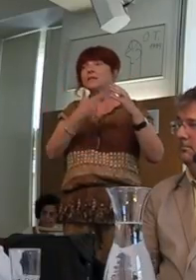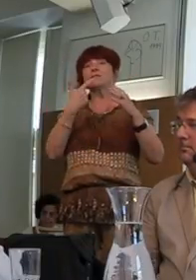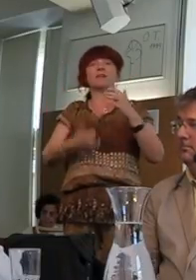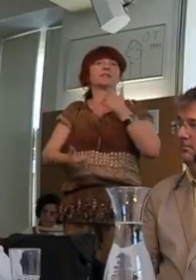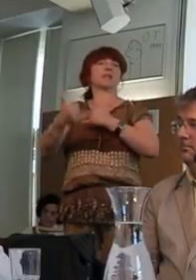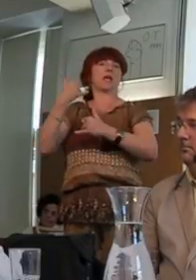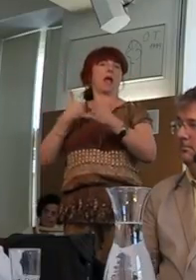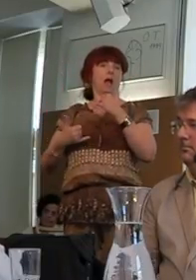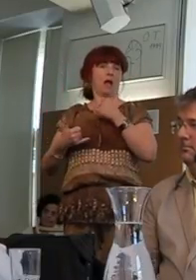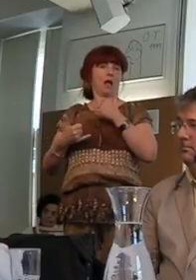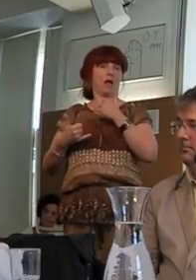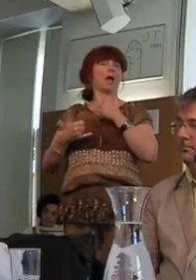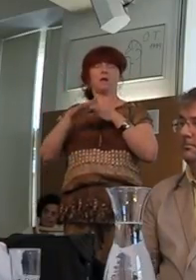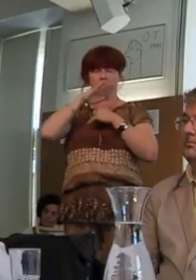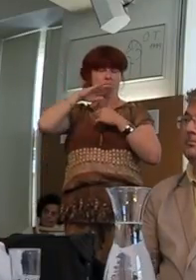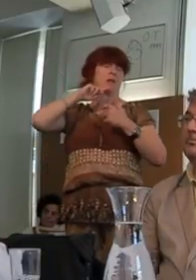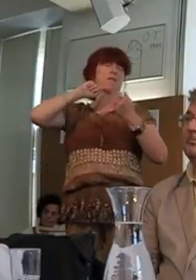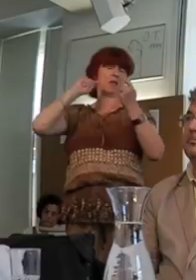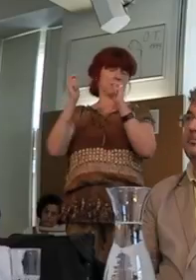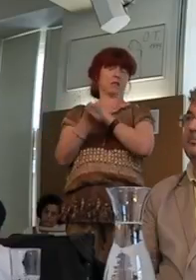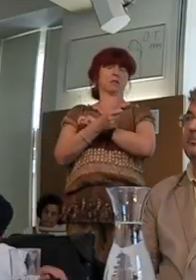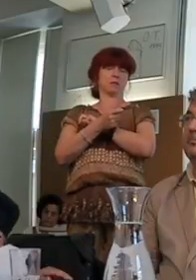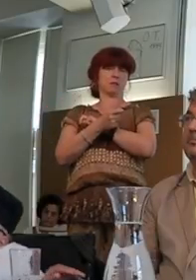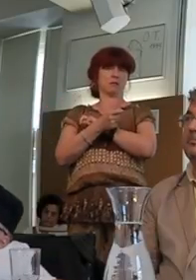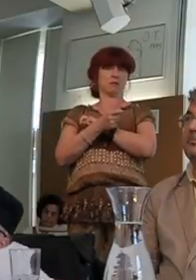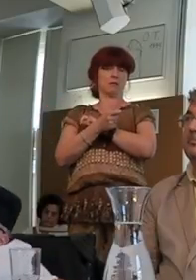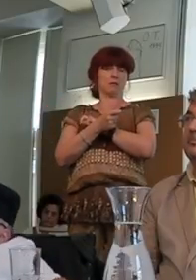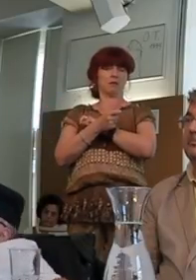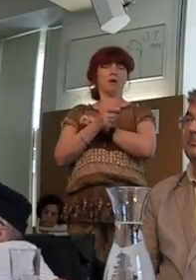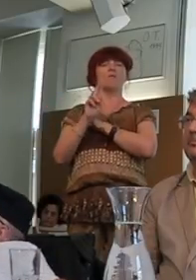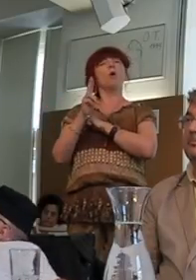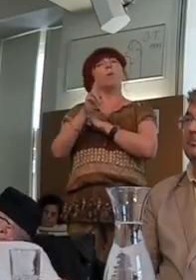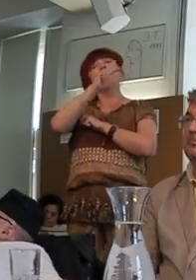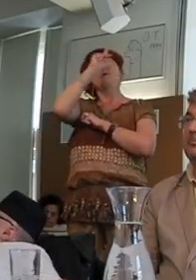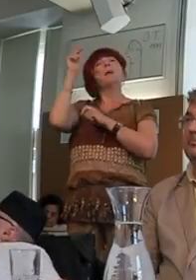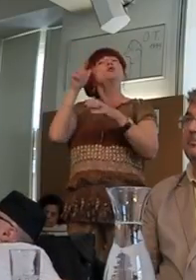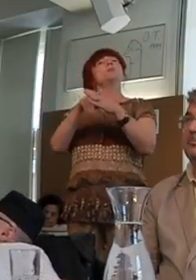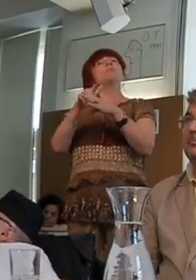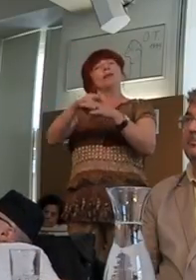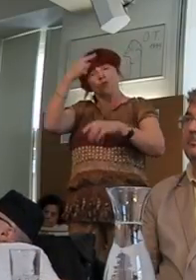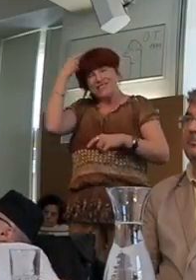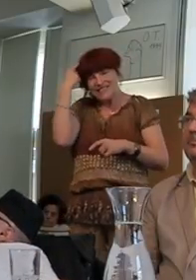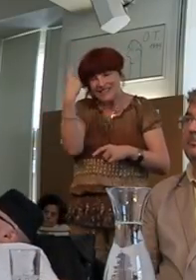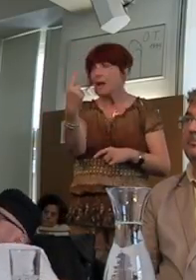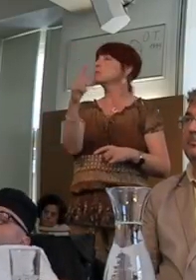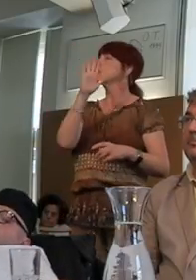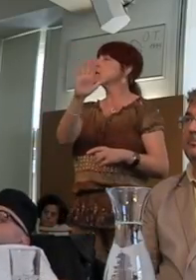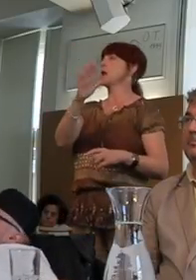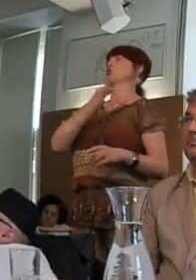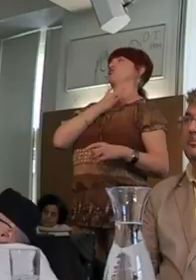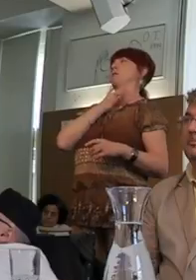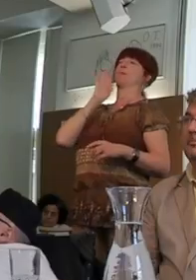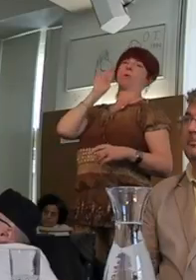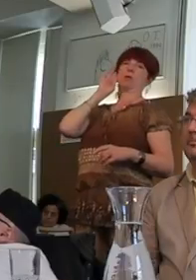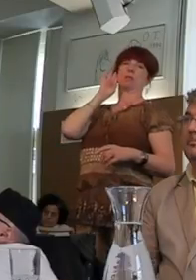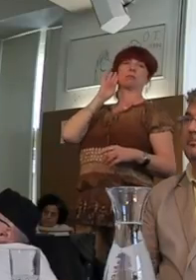haben insoweit sehr viel gebracht, dass behinderte Menschen für sich selbst sprechen. Das war vor 20 Jahren in